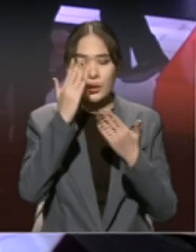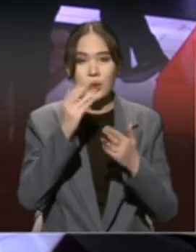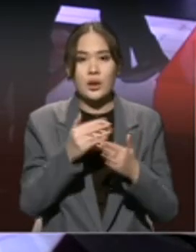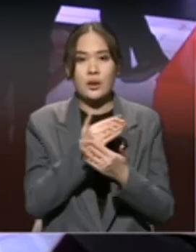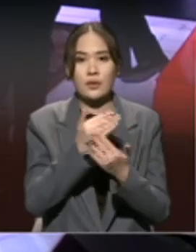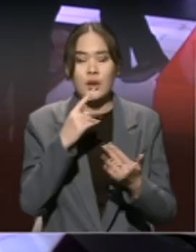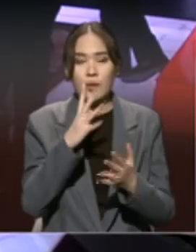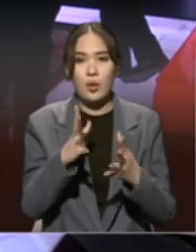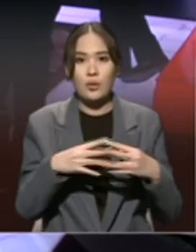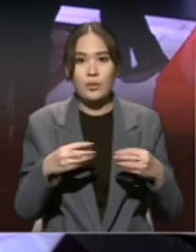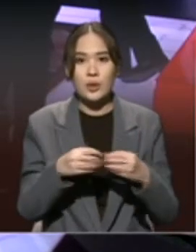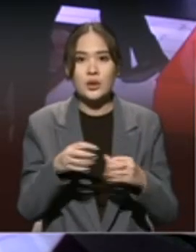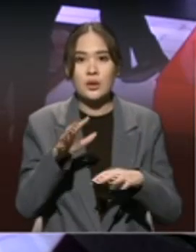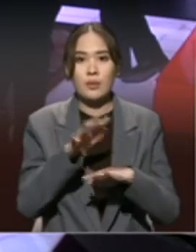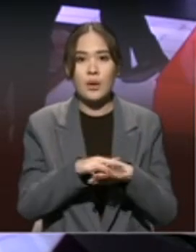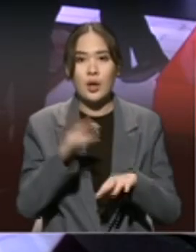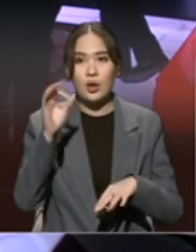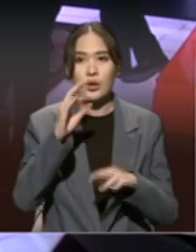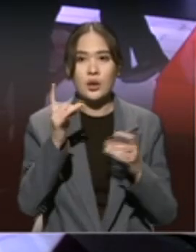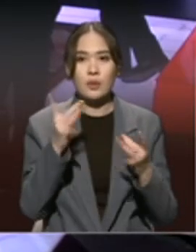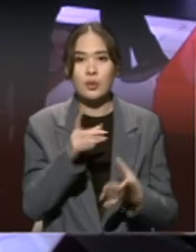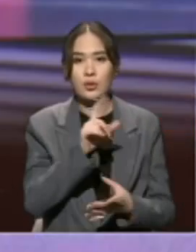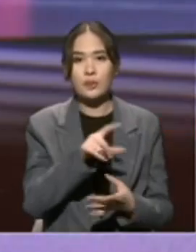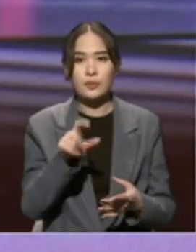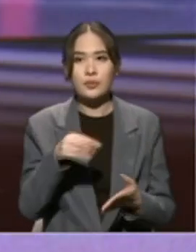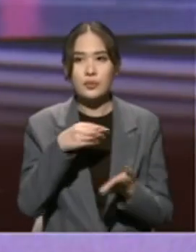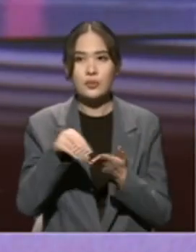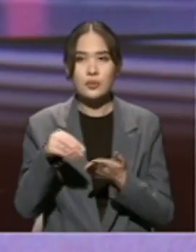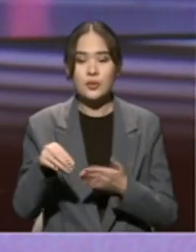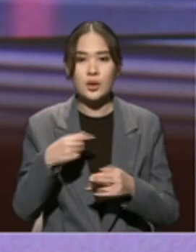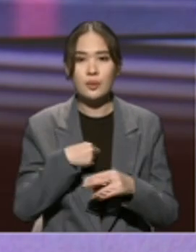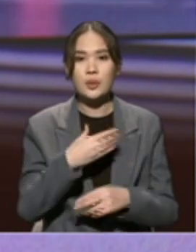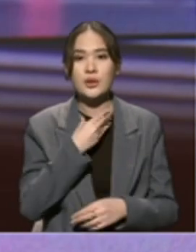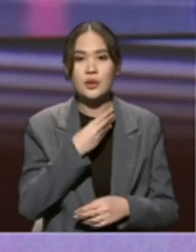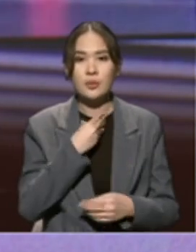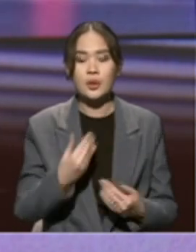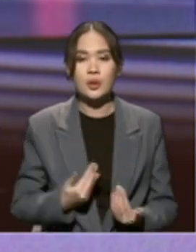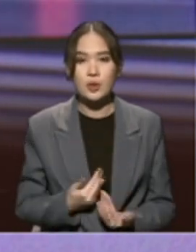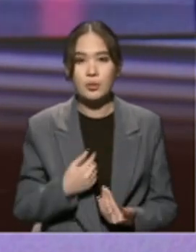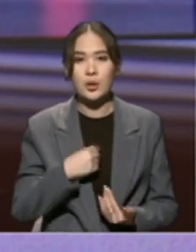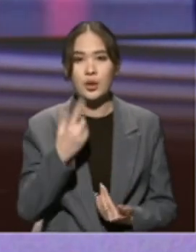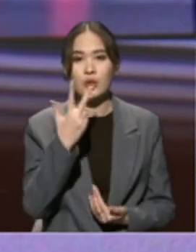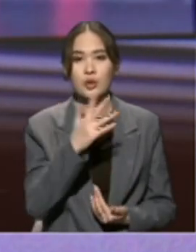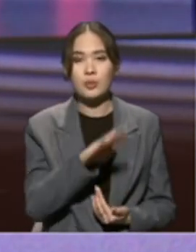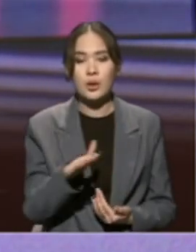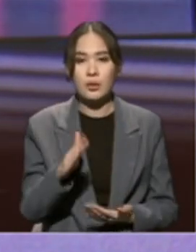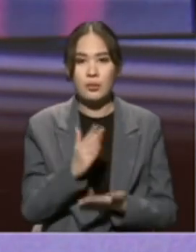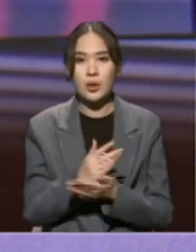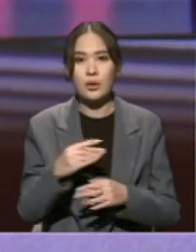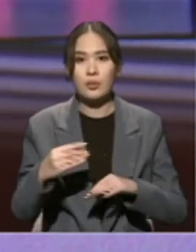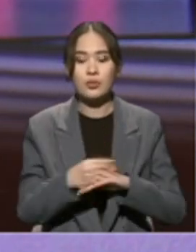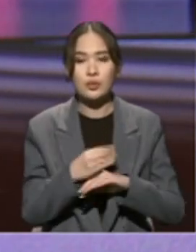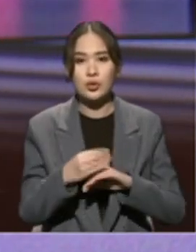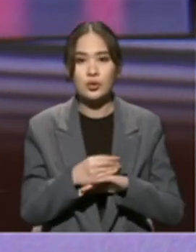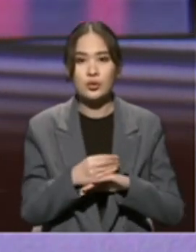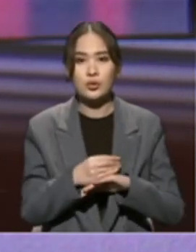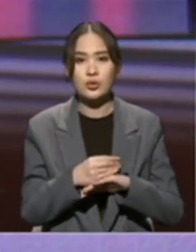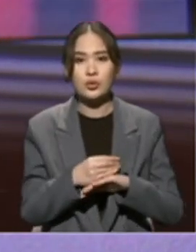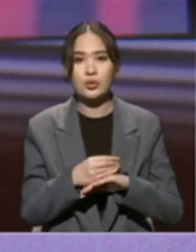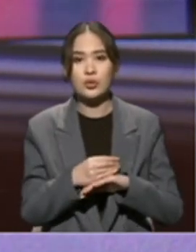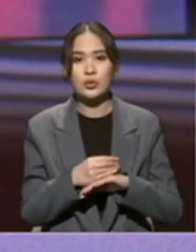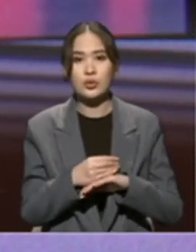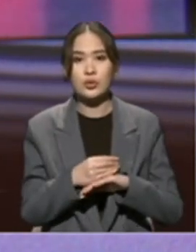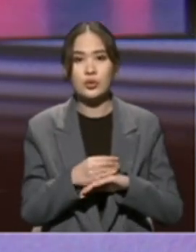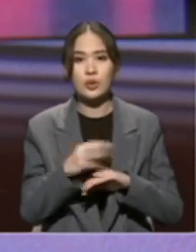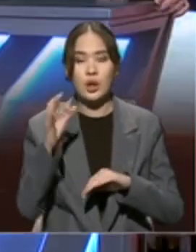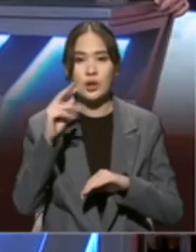отырсыздар, отбасы мен қарапайым халық үй алуға жағдай жасайтын банк деп. Мен Семей қаласының тұрамын, декретте отырған анам, үш баламыз бар, жолдасым төтенше